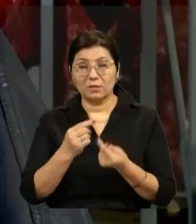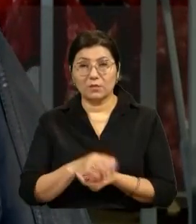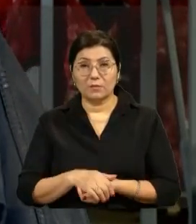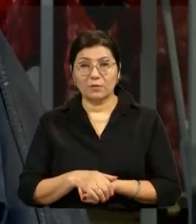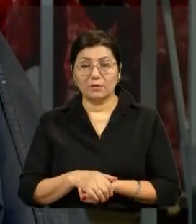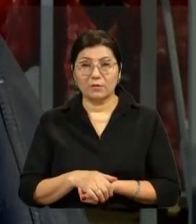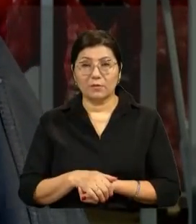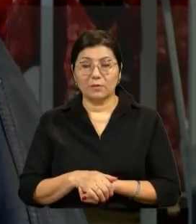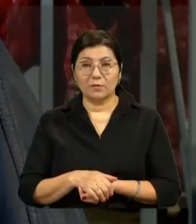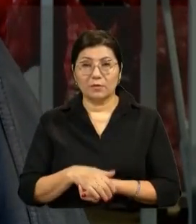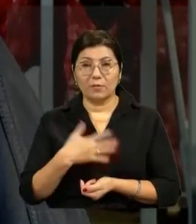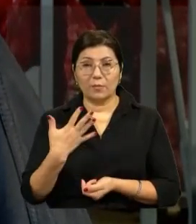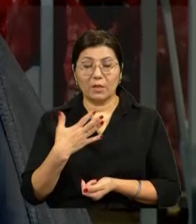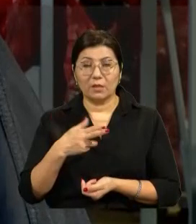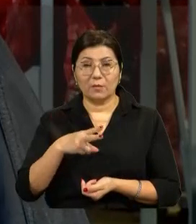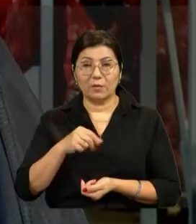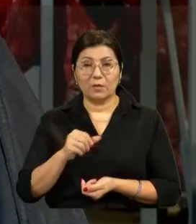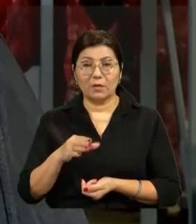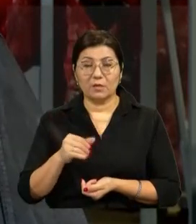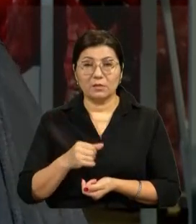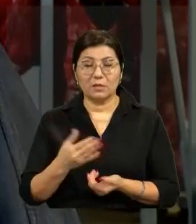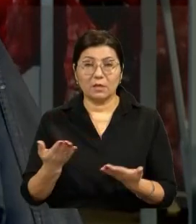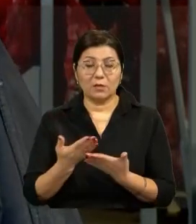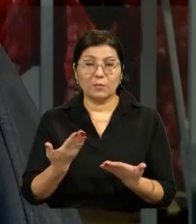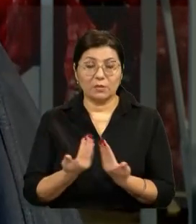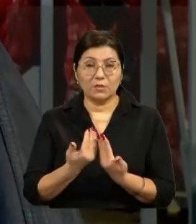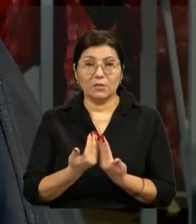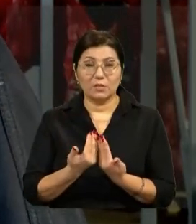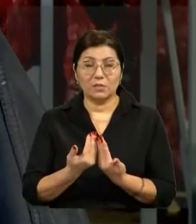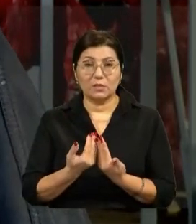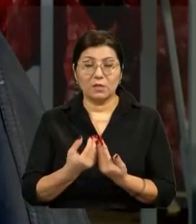вышла пятым классом, на который сейчас в данный момент